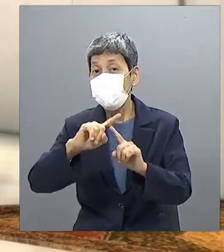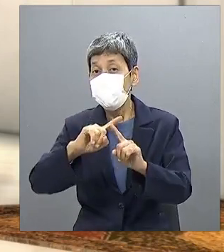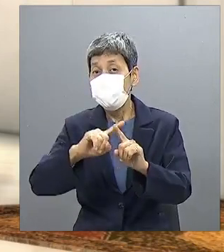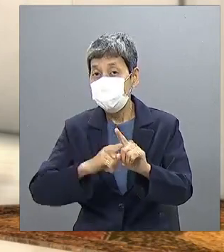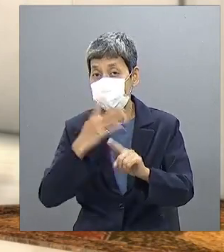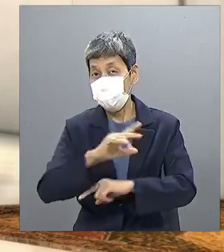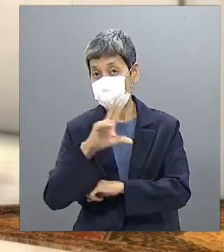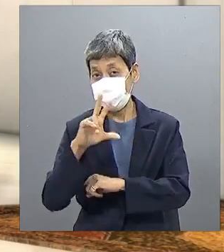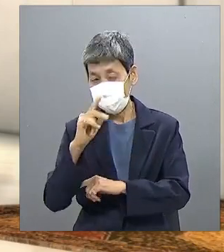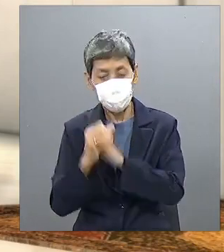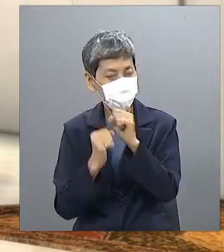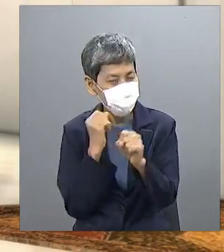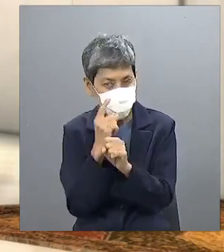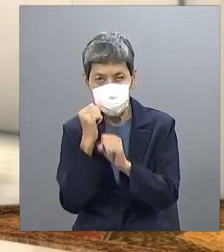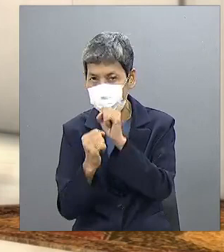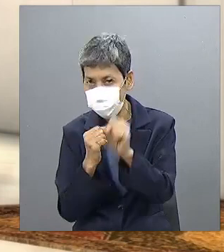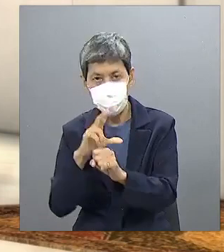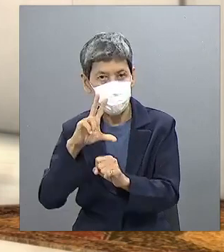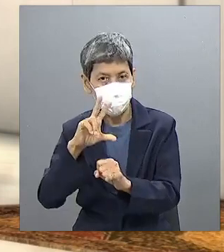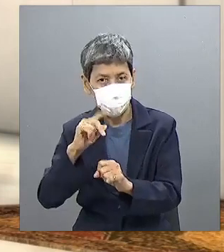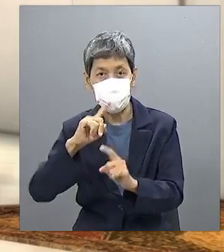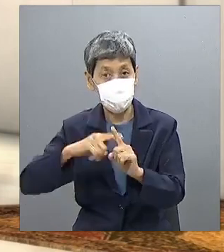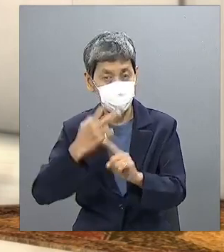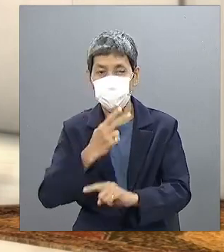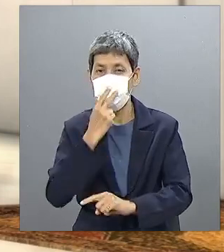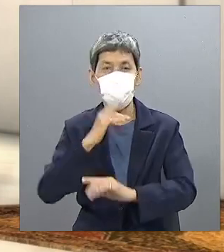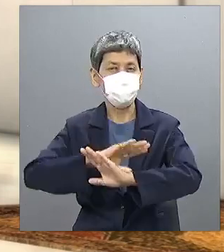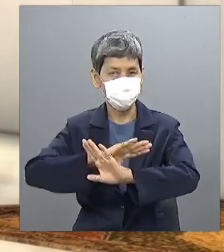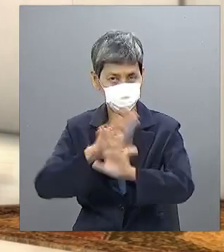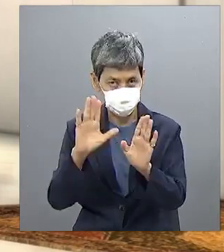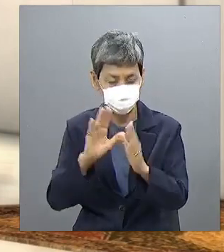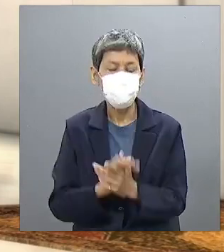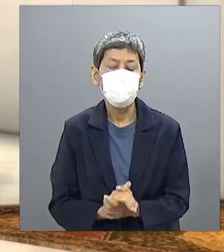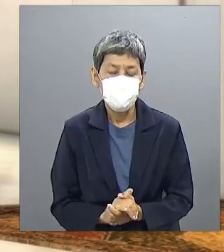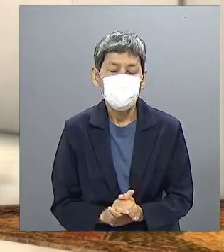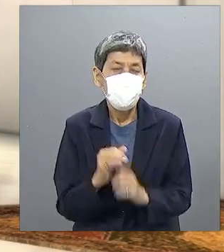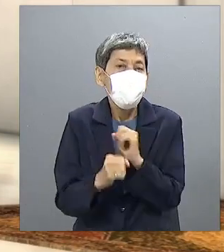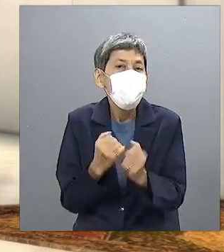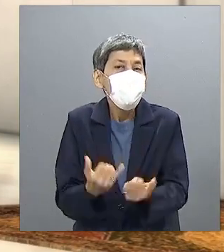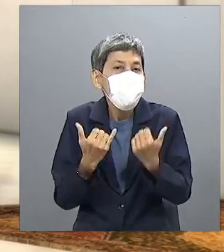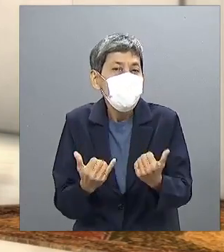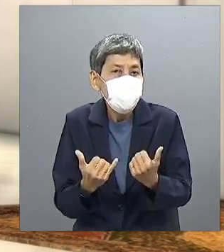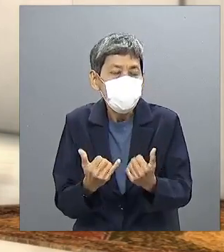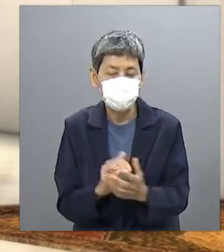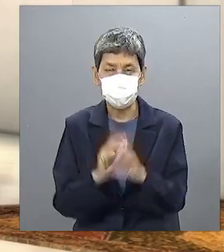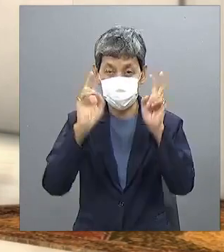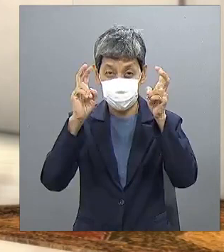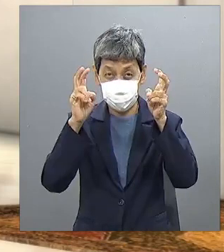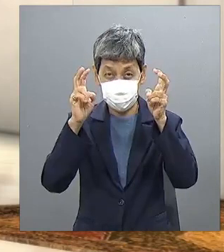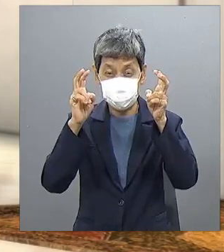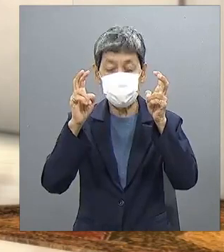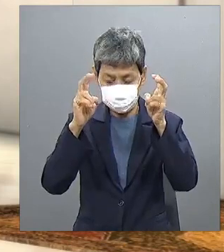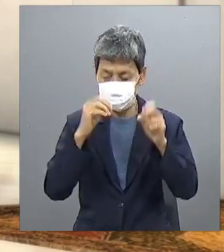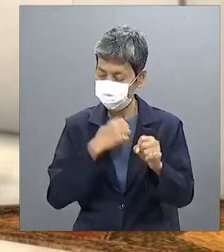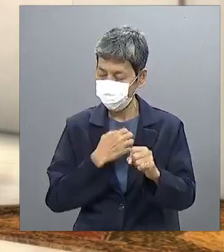ทุกปีค่ะเป็นวันงดสูบบุหรี่โลกนะคะและในปีนี้หามาภายใต้แนวคิดคอมมิชชั่น quitนะคะ